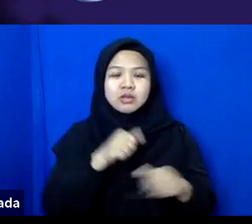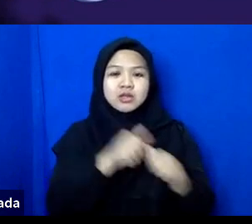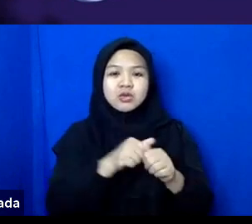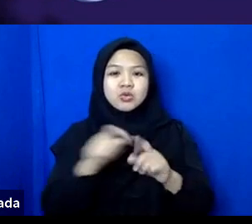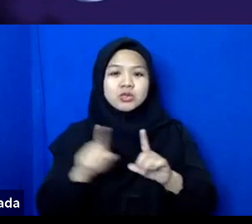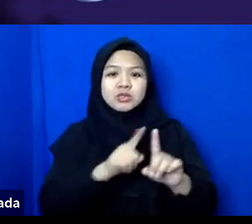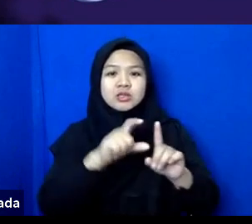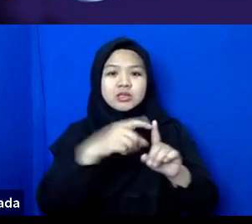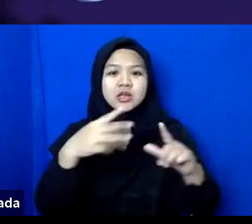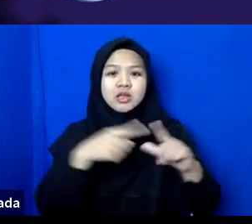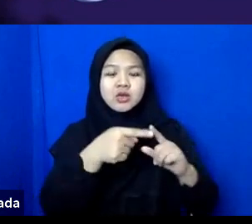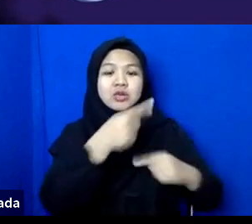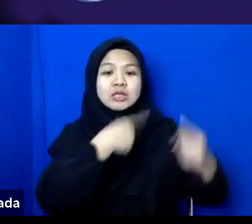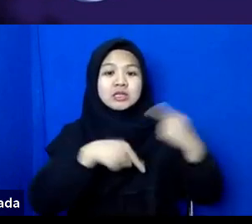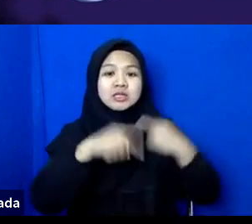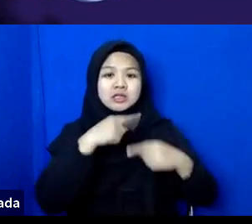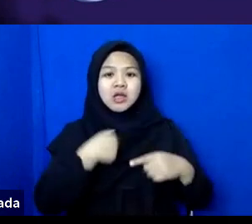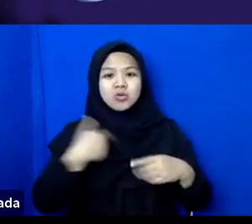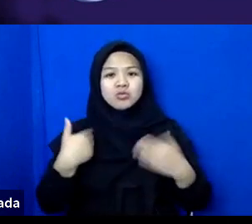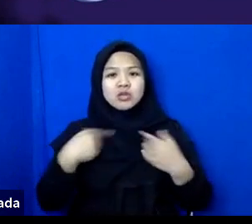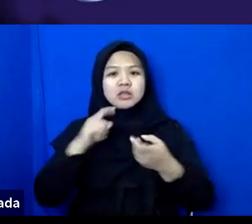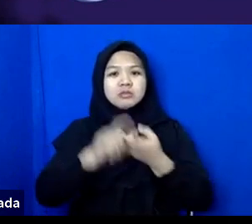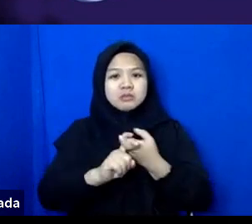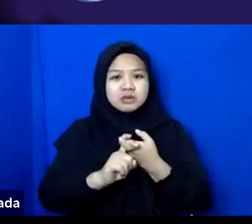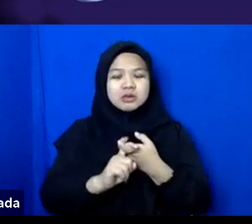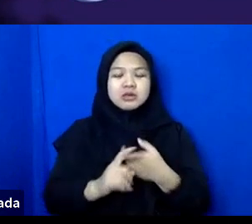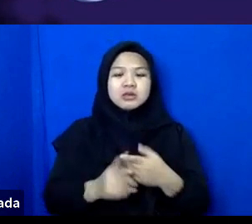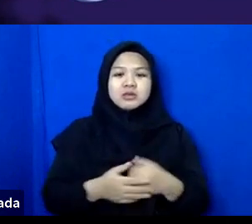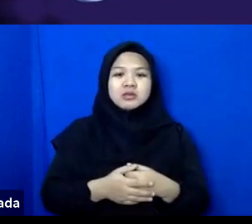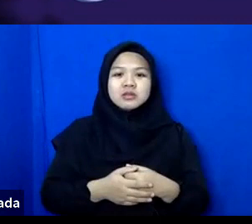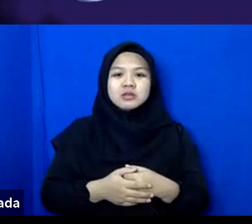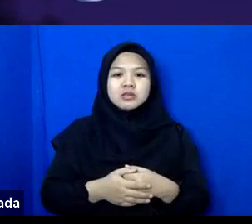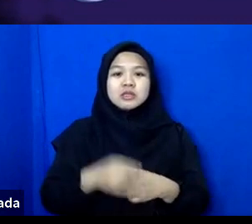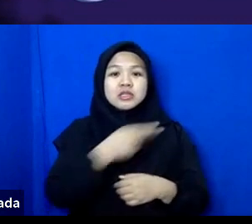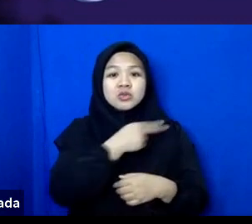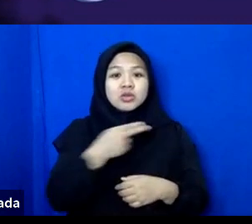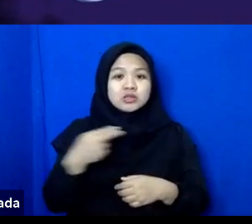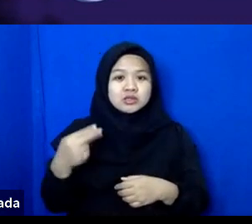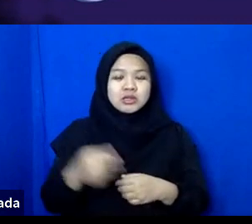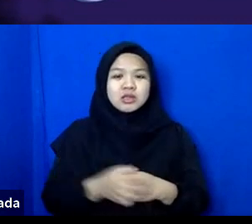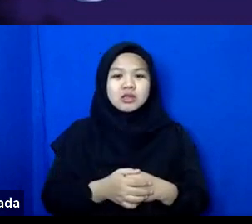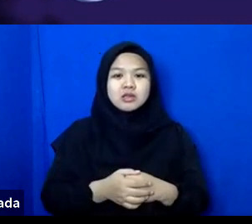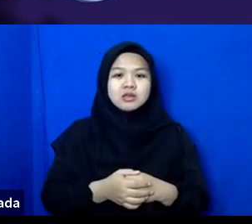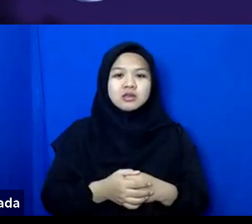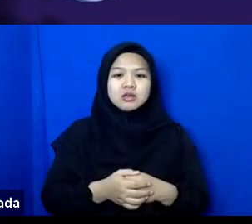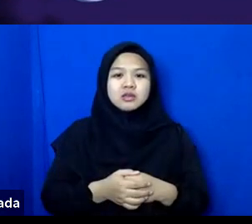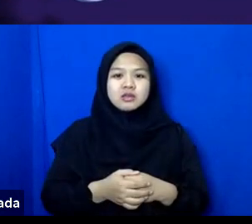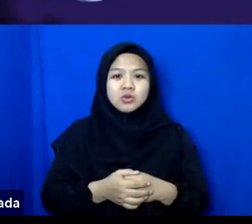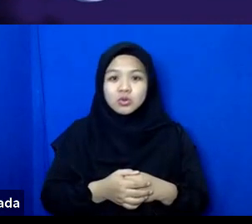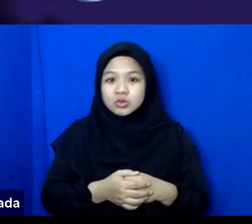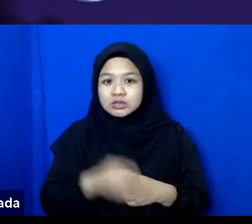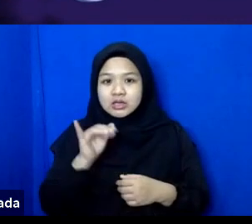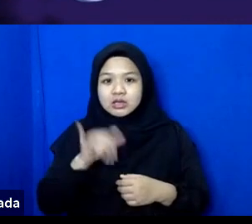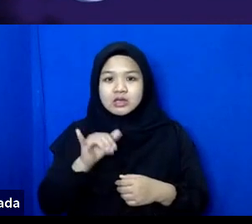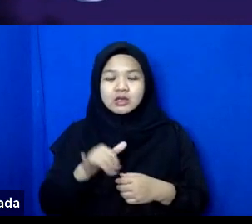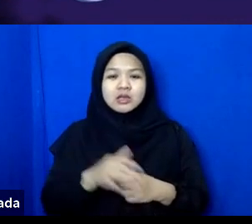Dea sdc Ita Aku punya temen lo tante gitu di Indonesia gitu Oh ya Ah